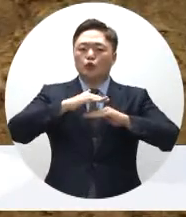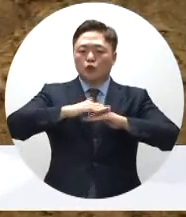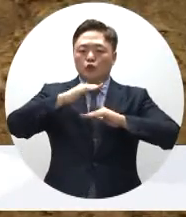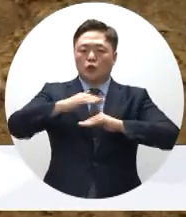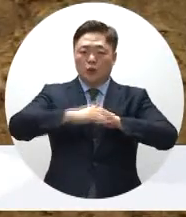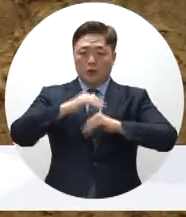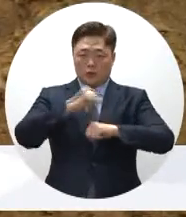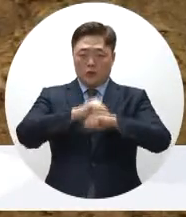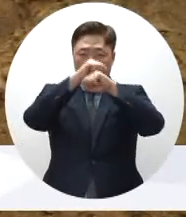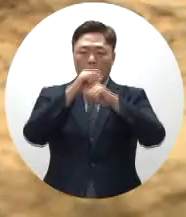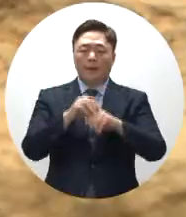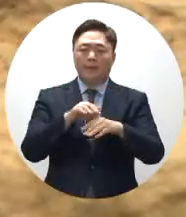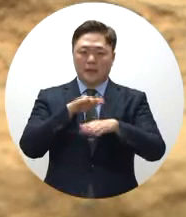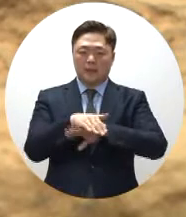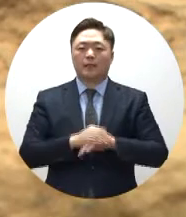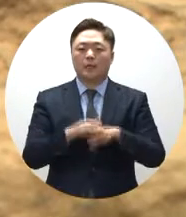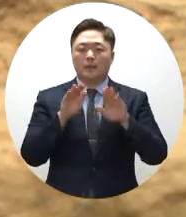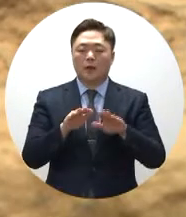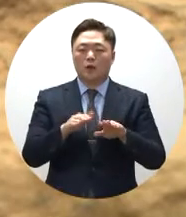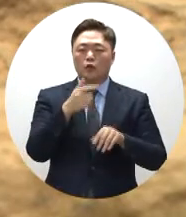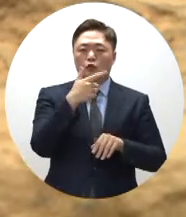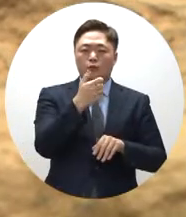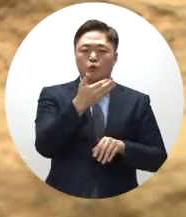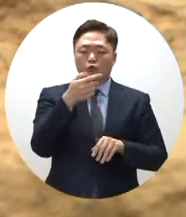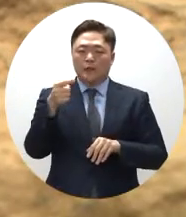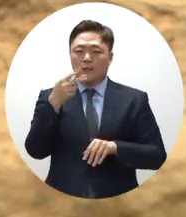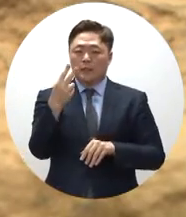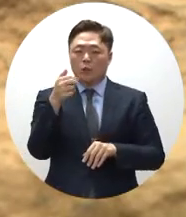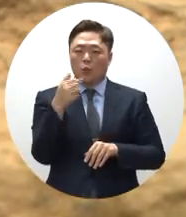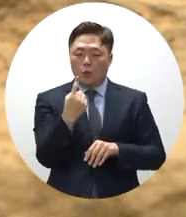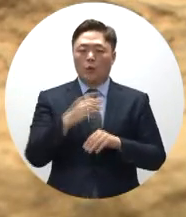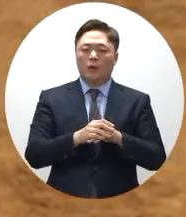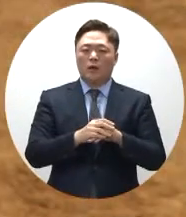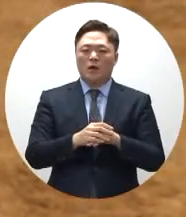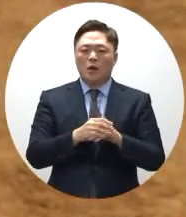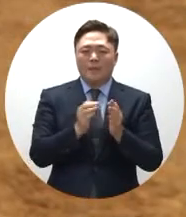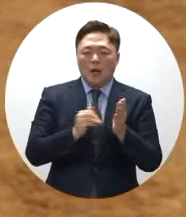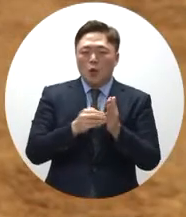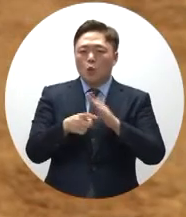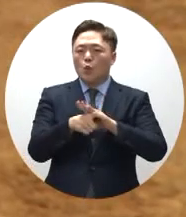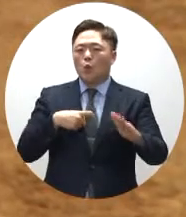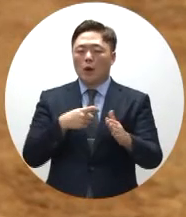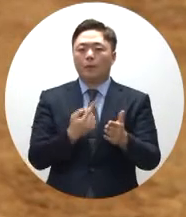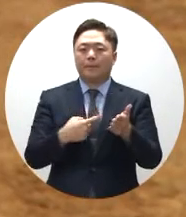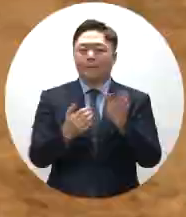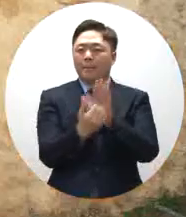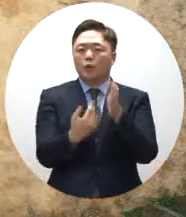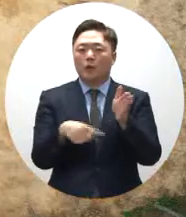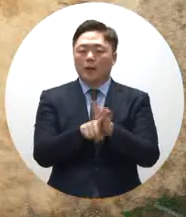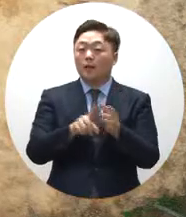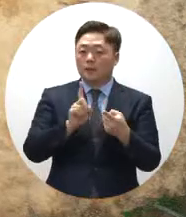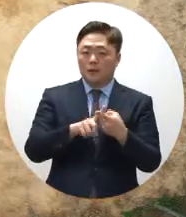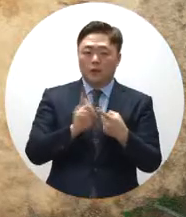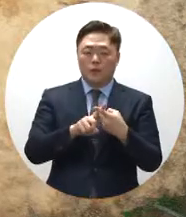거뒀습니다. 발굴된 69다지 2호 돌덧널 무덤은 도굴의 손길을 피해 유물과 인골이 그대로